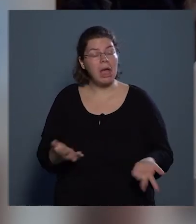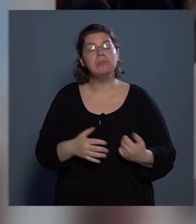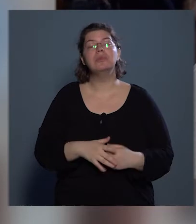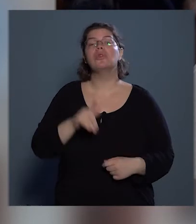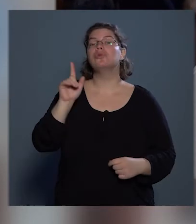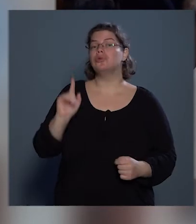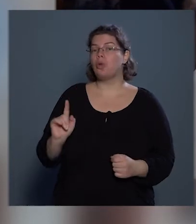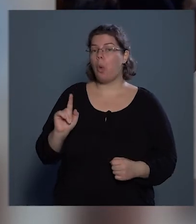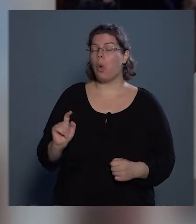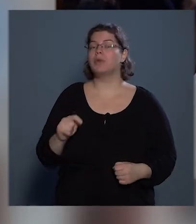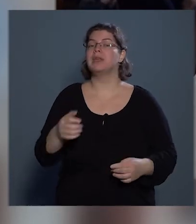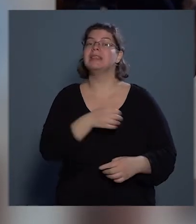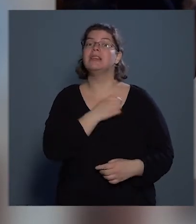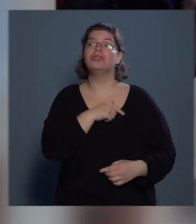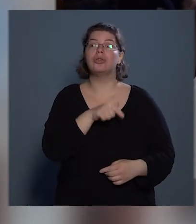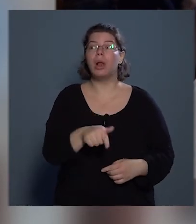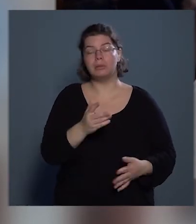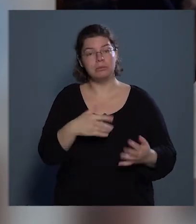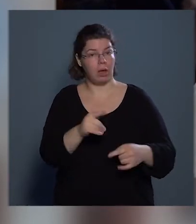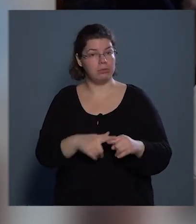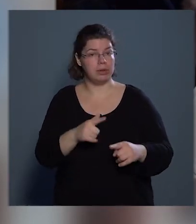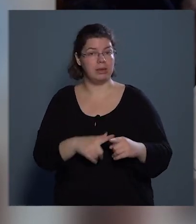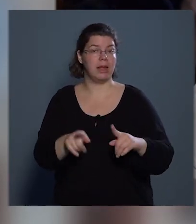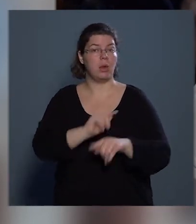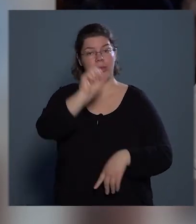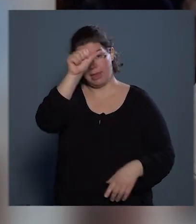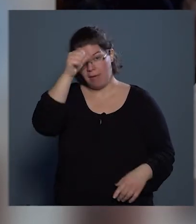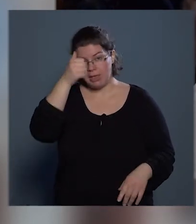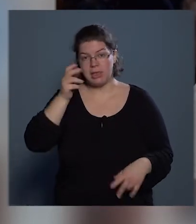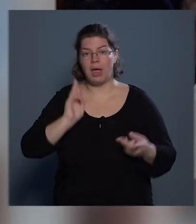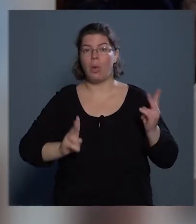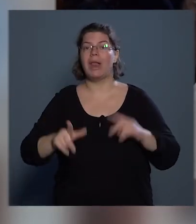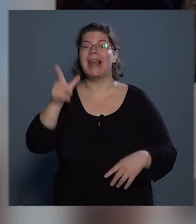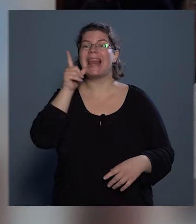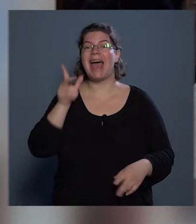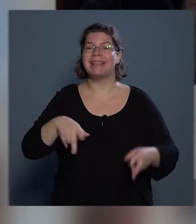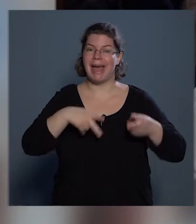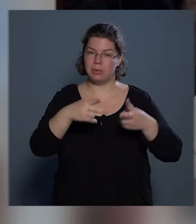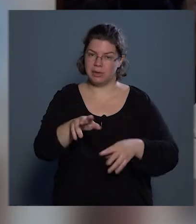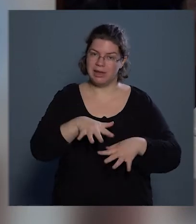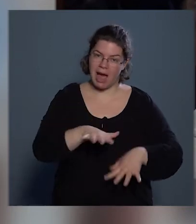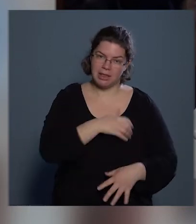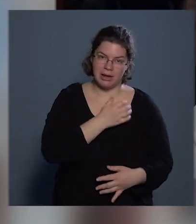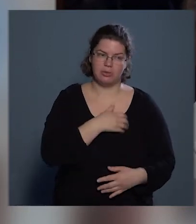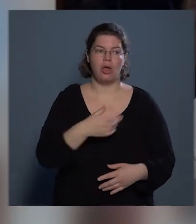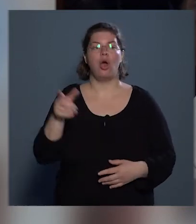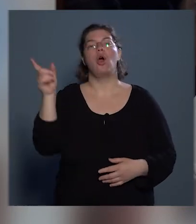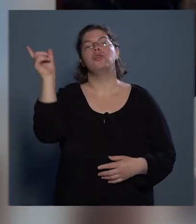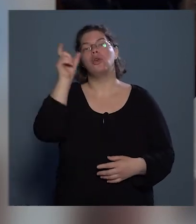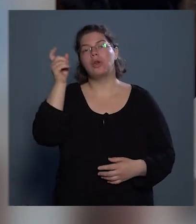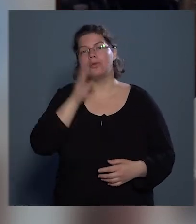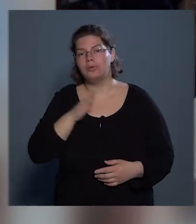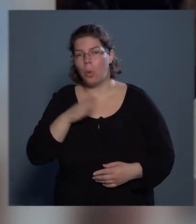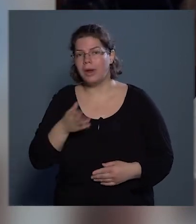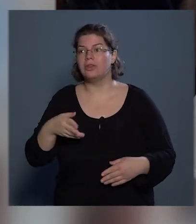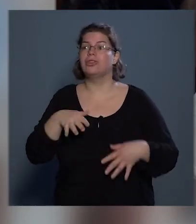Sőt, ugye hát az iskolák nagy részét úgy hívták, hogy Lázár utcai általános iskola, Törökrólis utcai